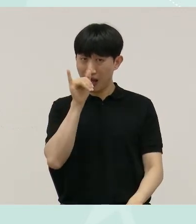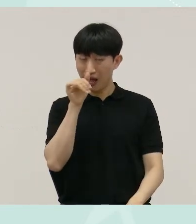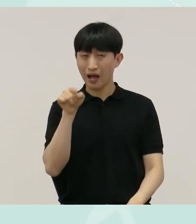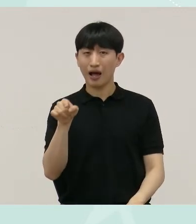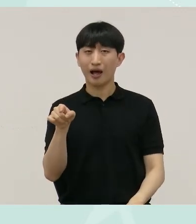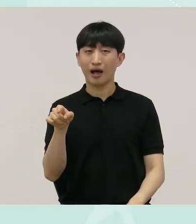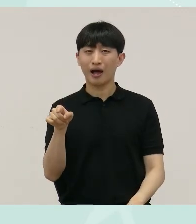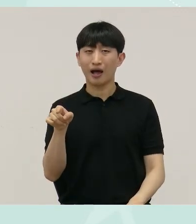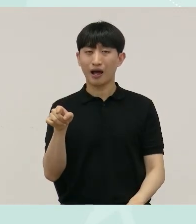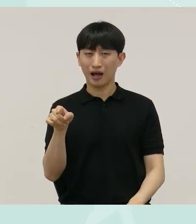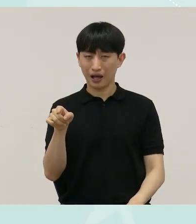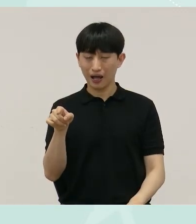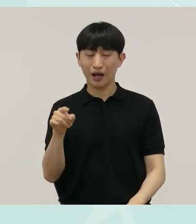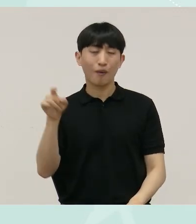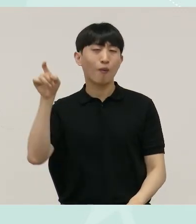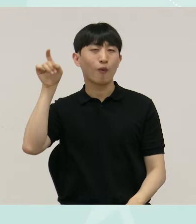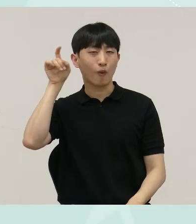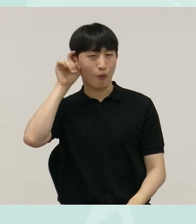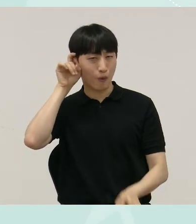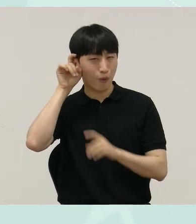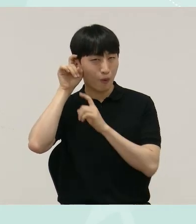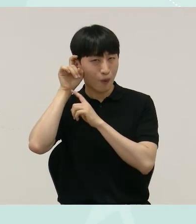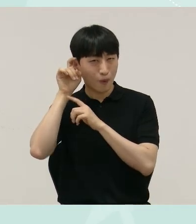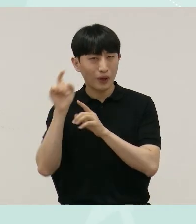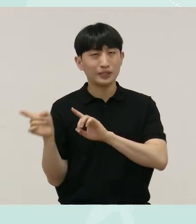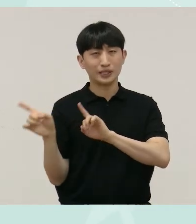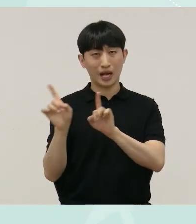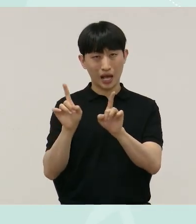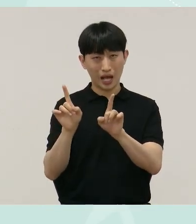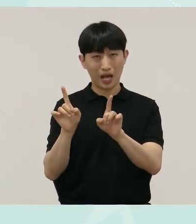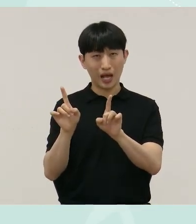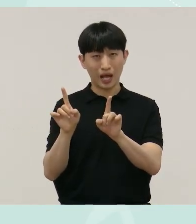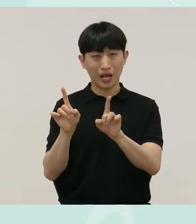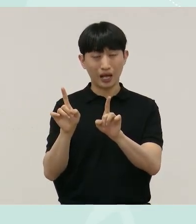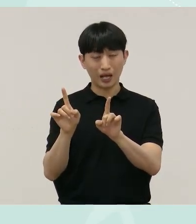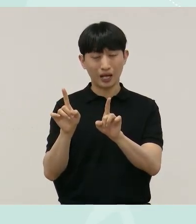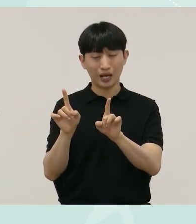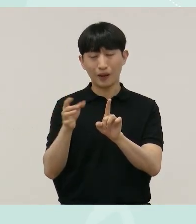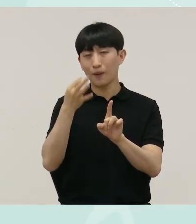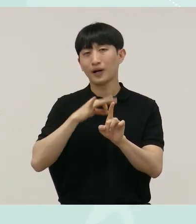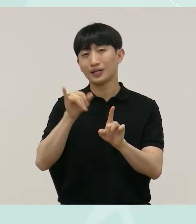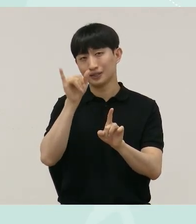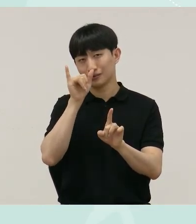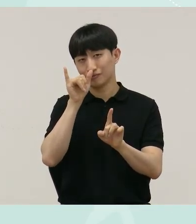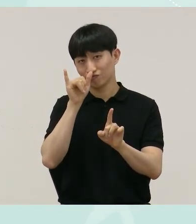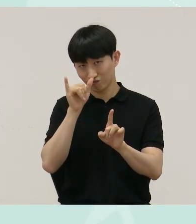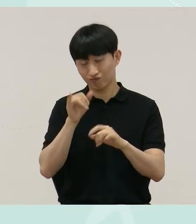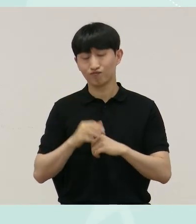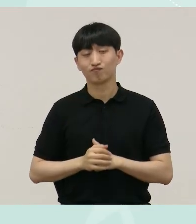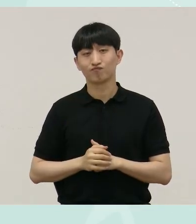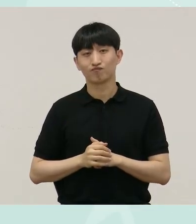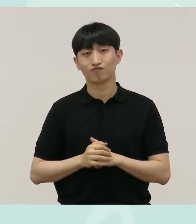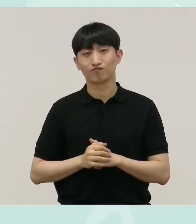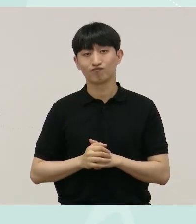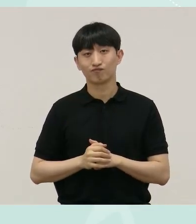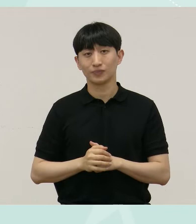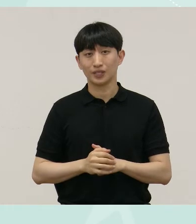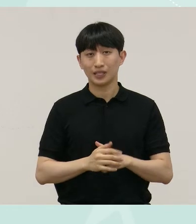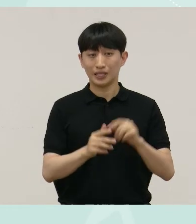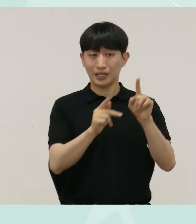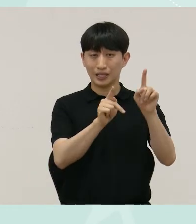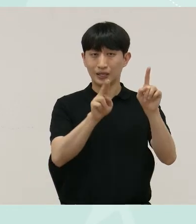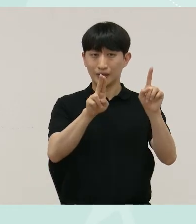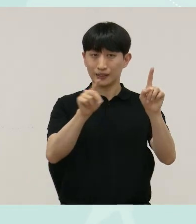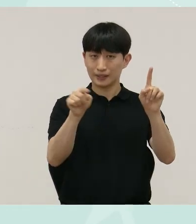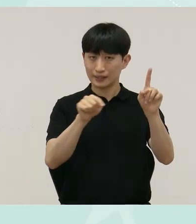경우에는 보청기로 재활을 어느 정도 도움을 받으면서 지낼 수가 있게 됩니다. 그런데 그